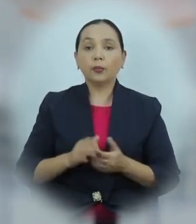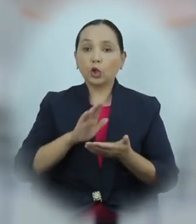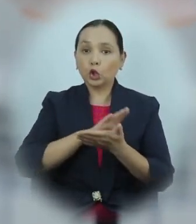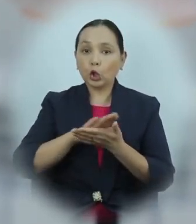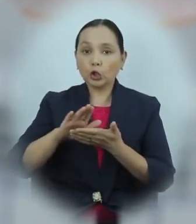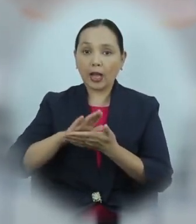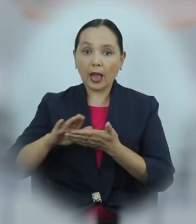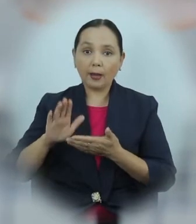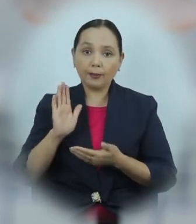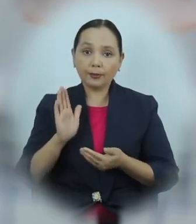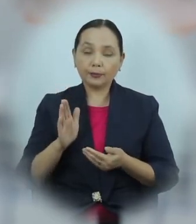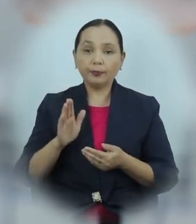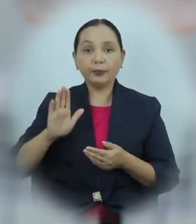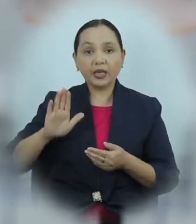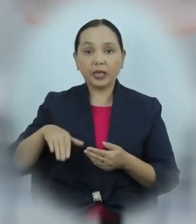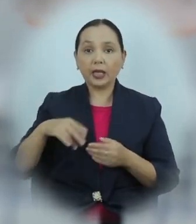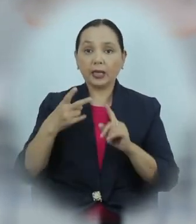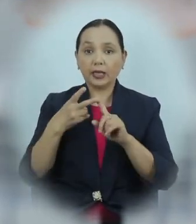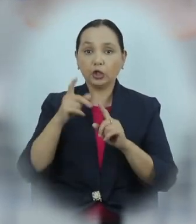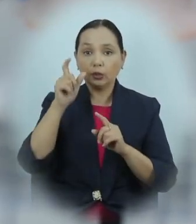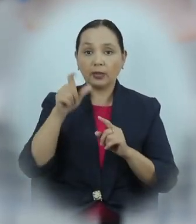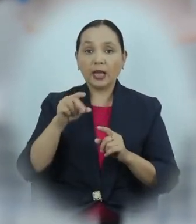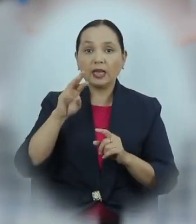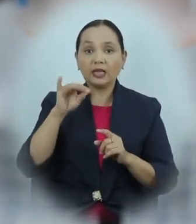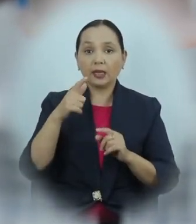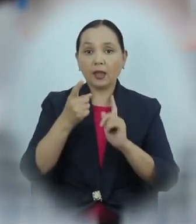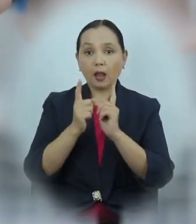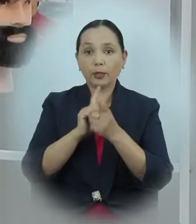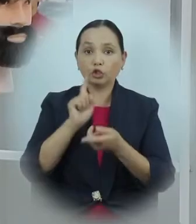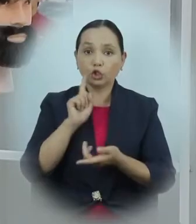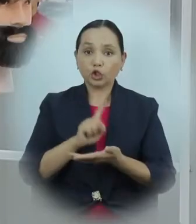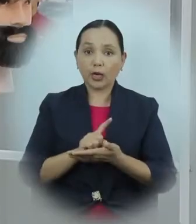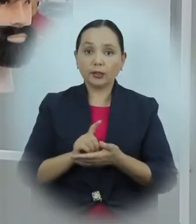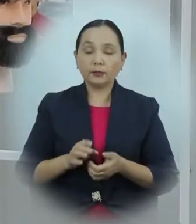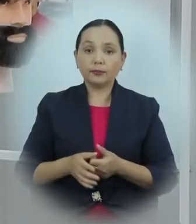tozalab, keyingi mijozga tig'i almashtirishimiz shart.